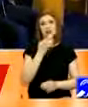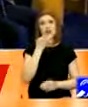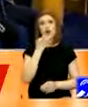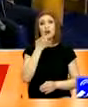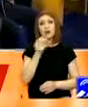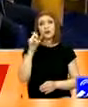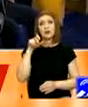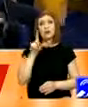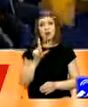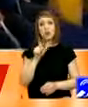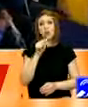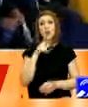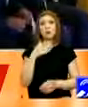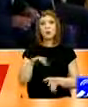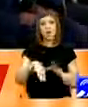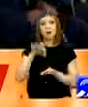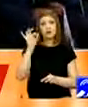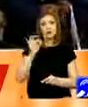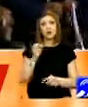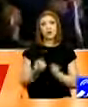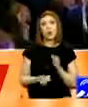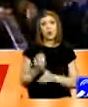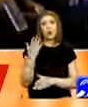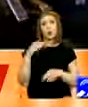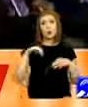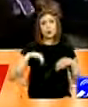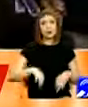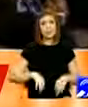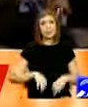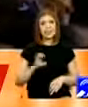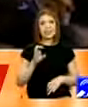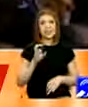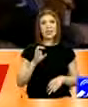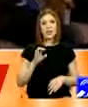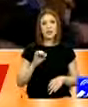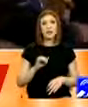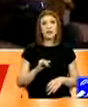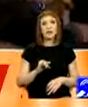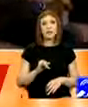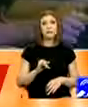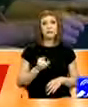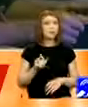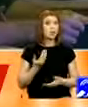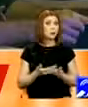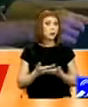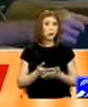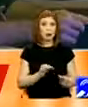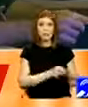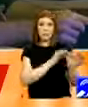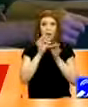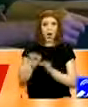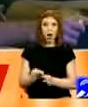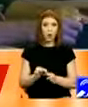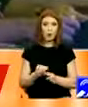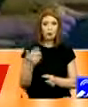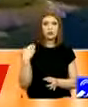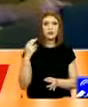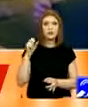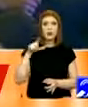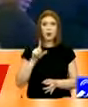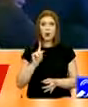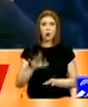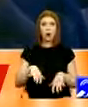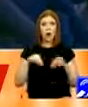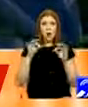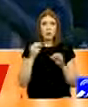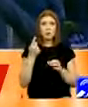congresul la care a fost ales Nicolae circa în fruntea Partidului Național Liberal si pentru ca până acum liderii PNL niciun au